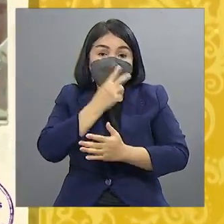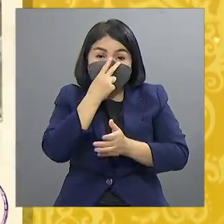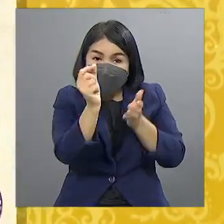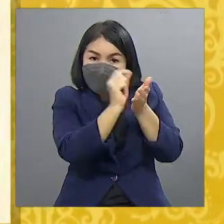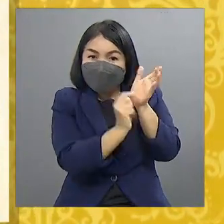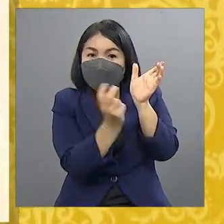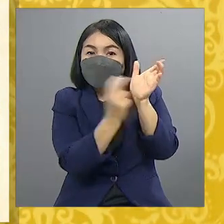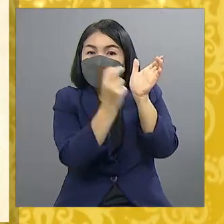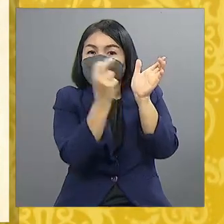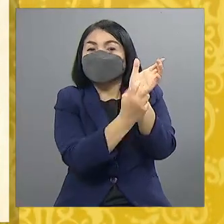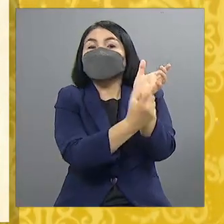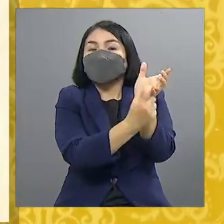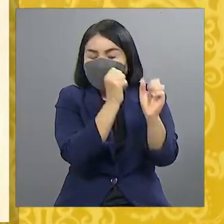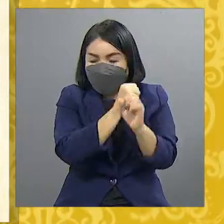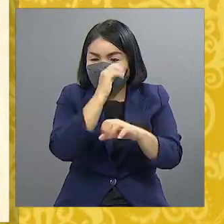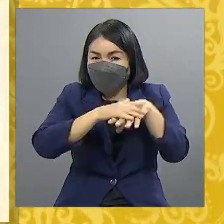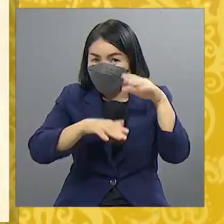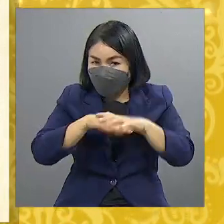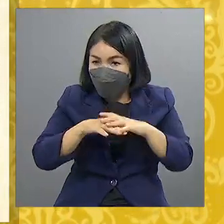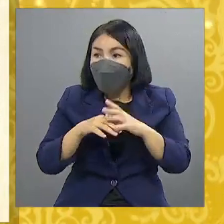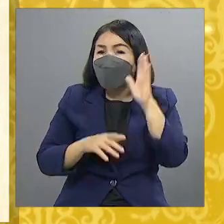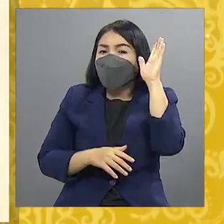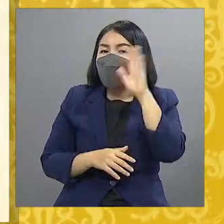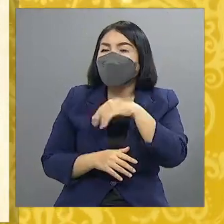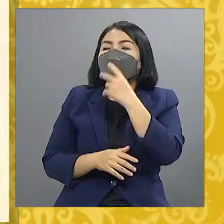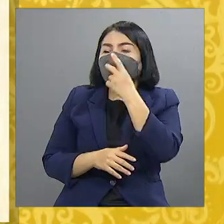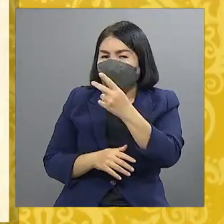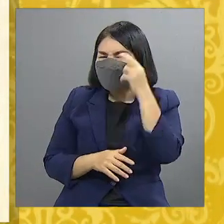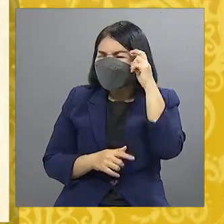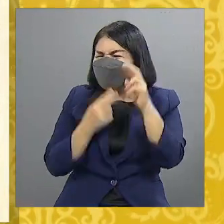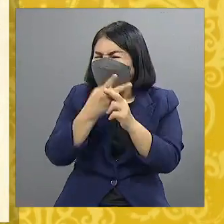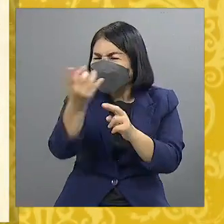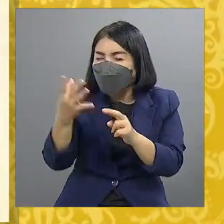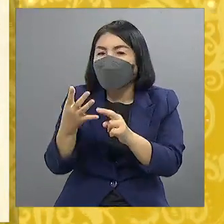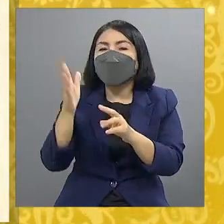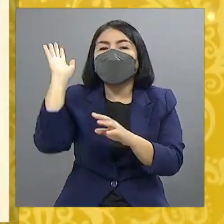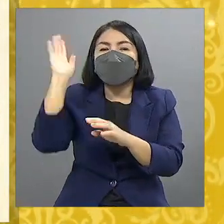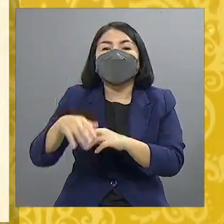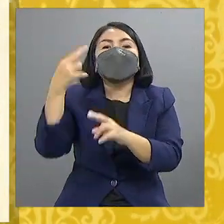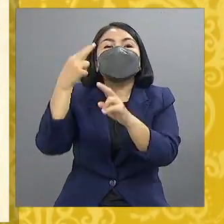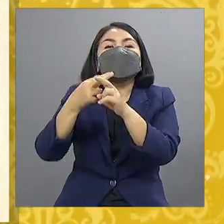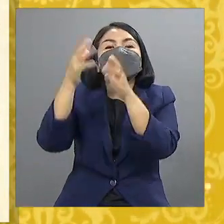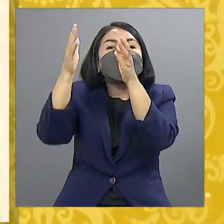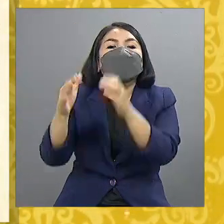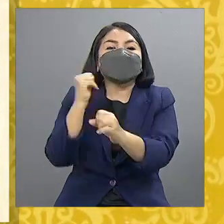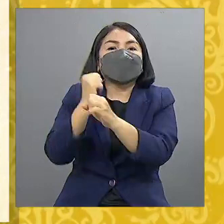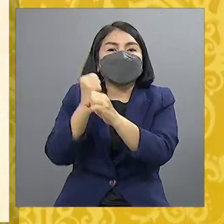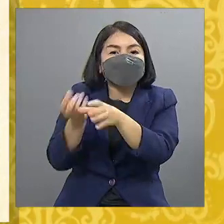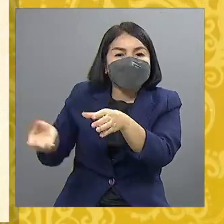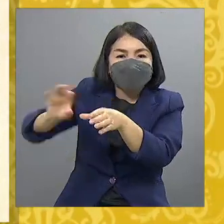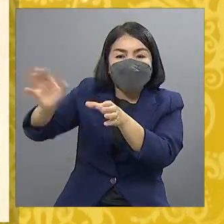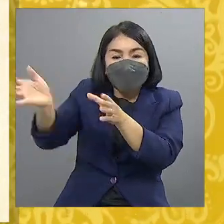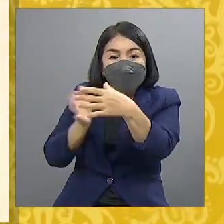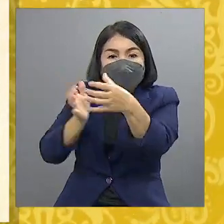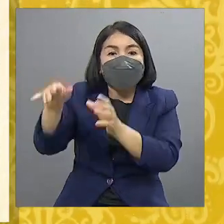ควินมาสอง หลายๆคนพอไปยืนดูแล้วก็เอ๊ะคือชื่ออะไรสลักเอาไว้นี่ก็คือที่มานั่นเอง ใช่ครับ อาจารย์ว่าสิ่งหนึ่งที่ยังคงเป็นคุณค่